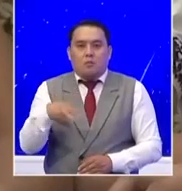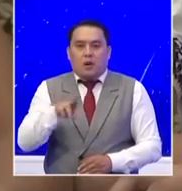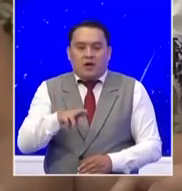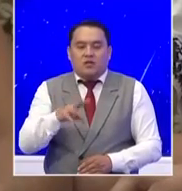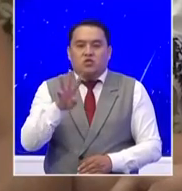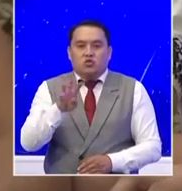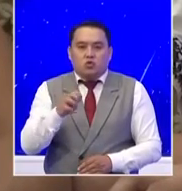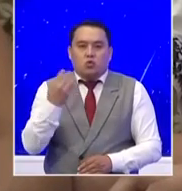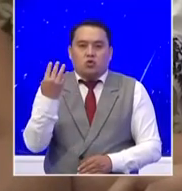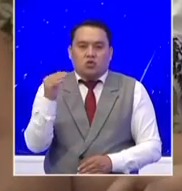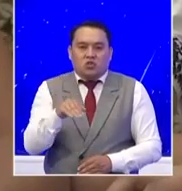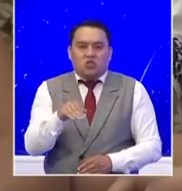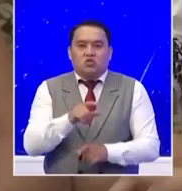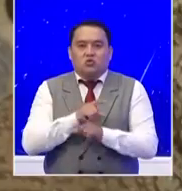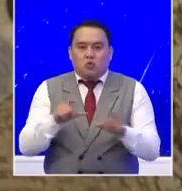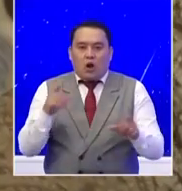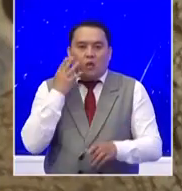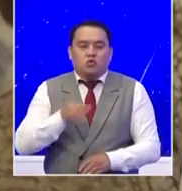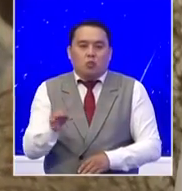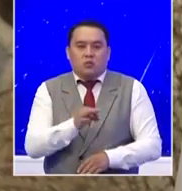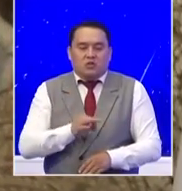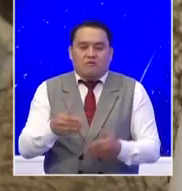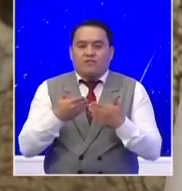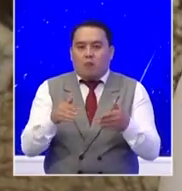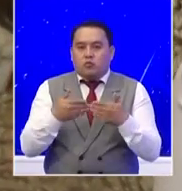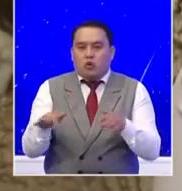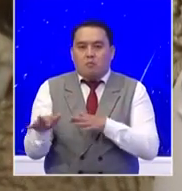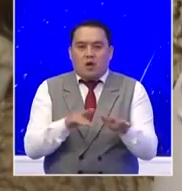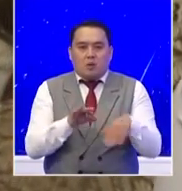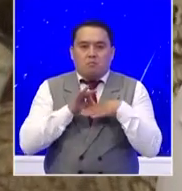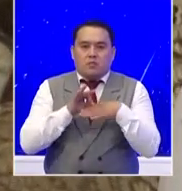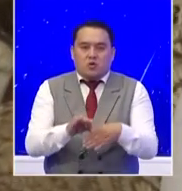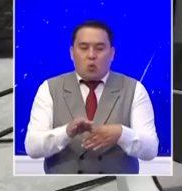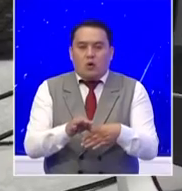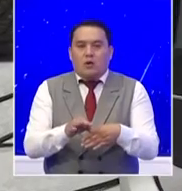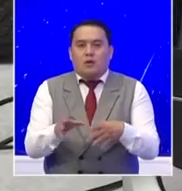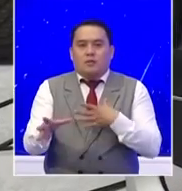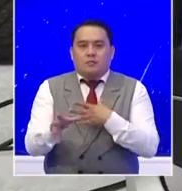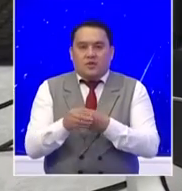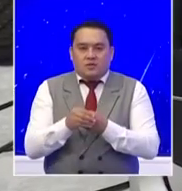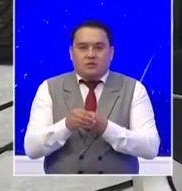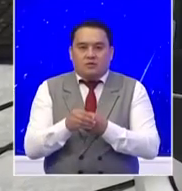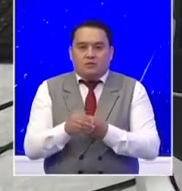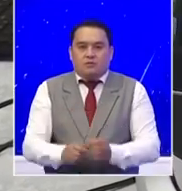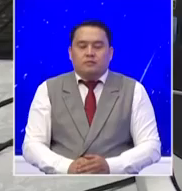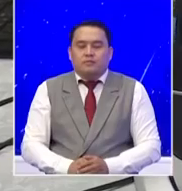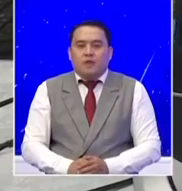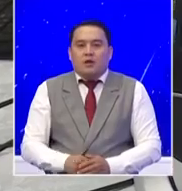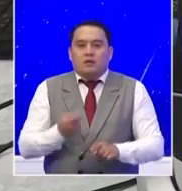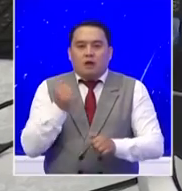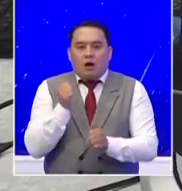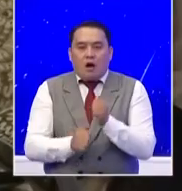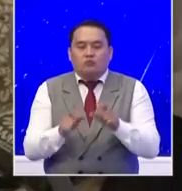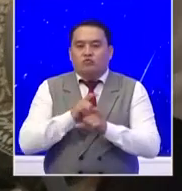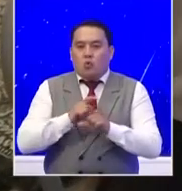чем 400 тысяч учащихся Алматинской области. А выпускные мероприятия проходят под эгидой «Бергемистулек Жиырма-Жиырма». Так каждый